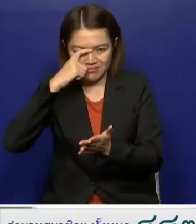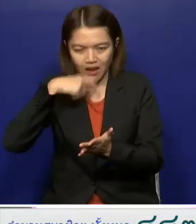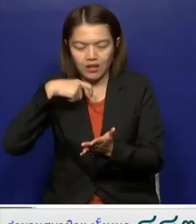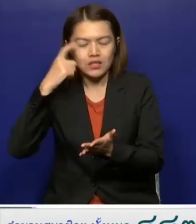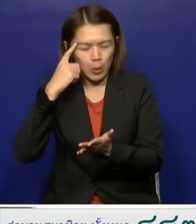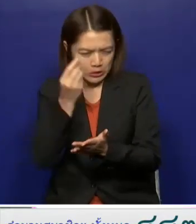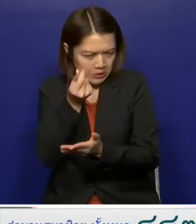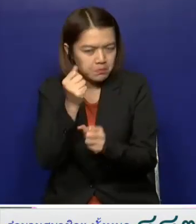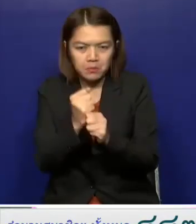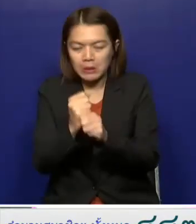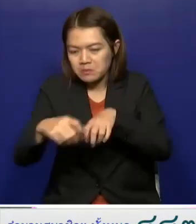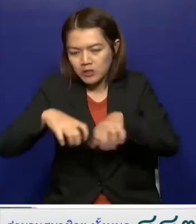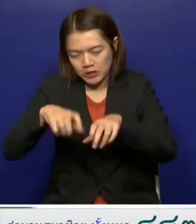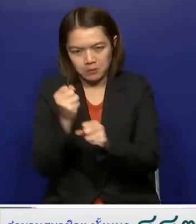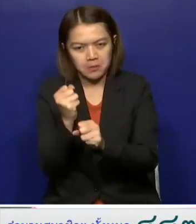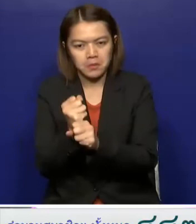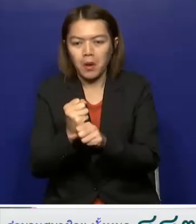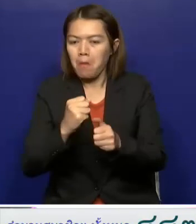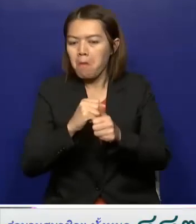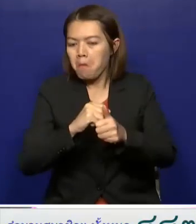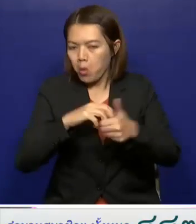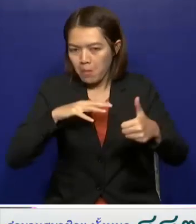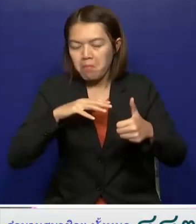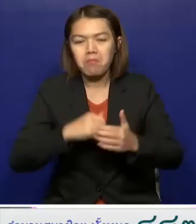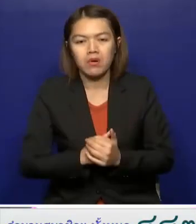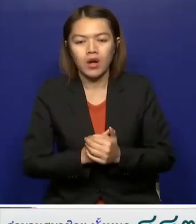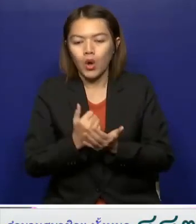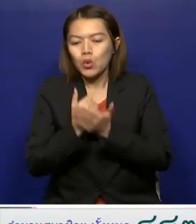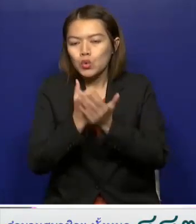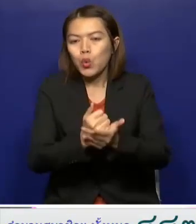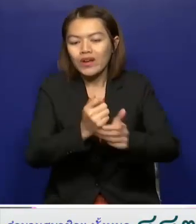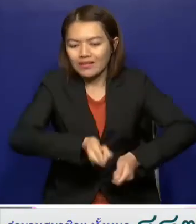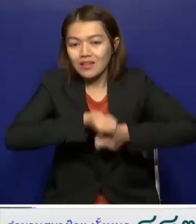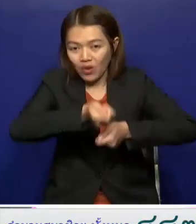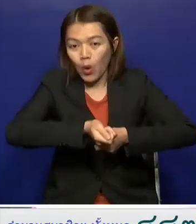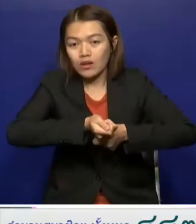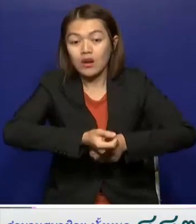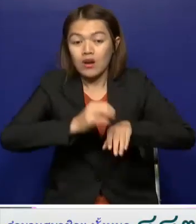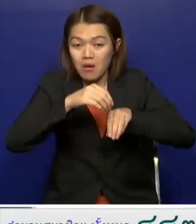เร่งรีบและจะเป็นผู้นำในด้านนี้นั่นคือสิ่งที่จะช่วยเหลือพี่น้องเกษตรกรชาว